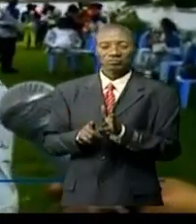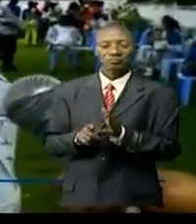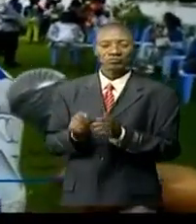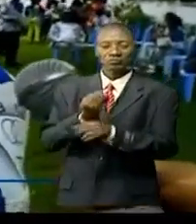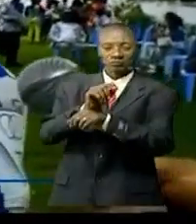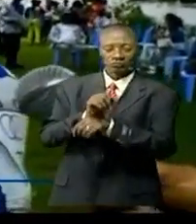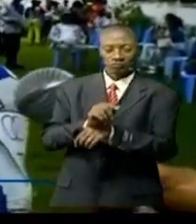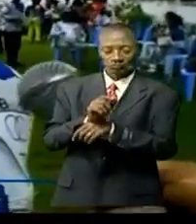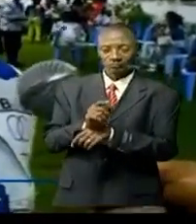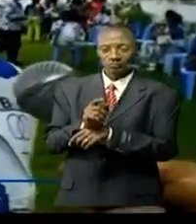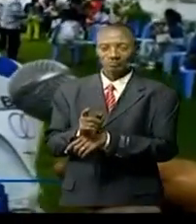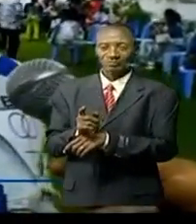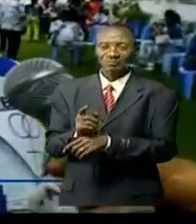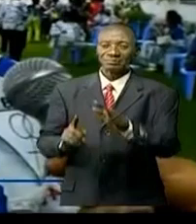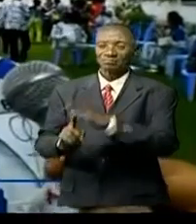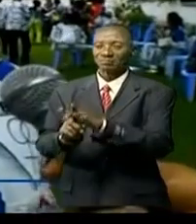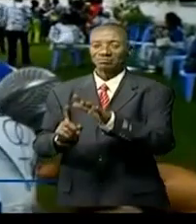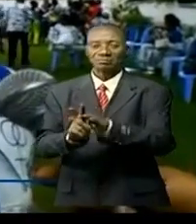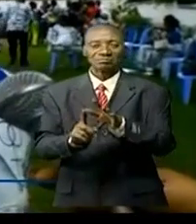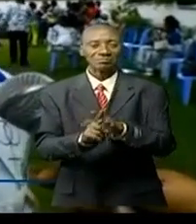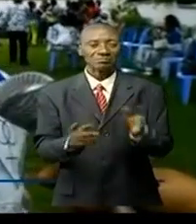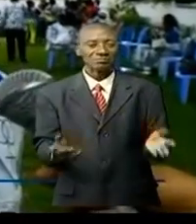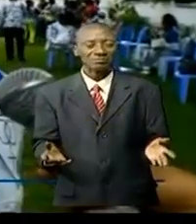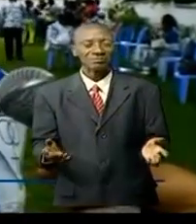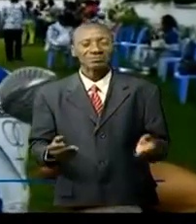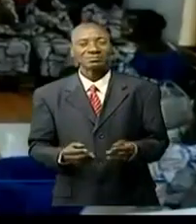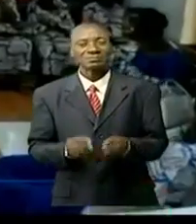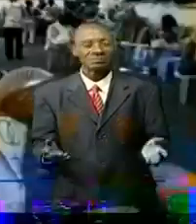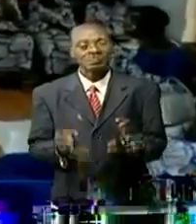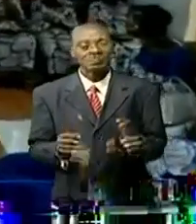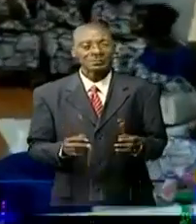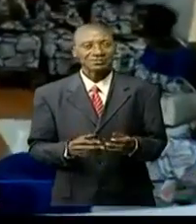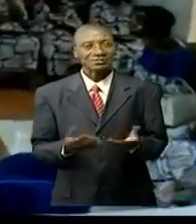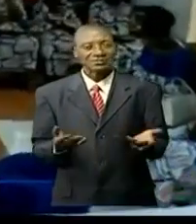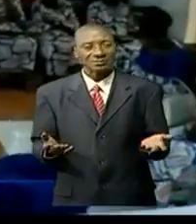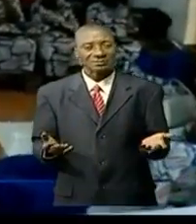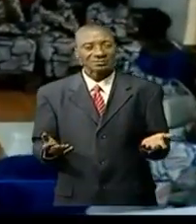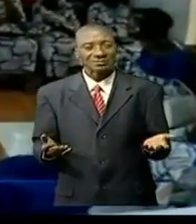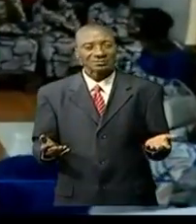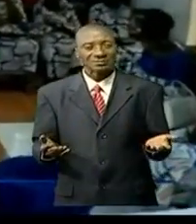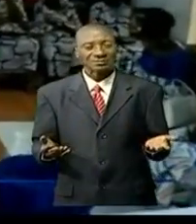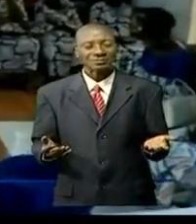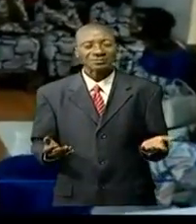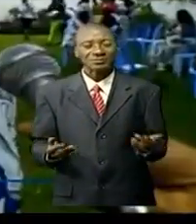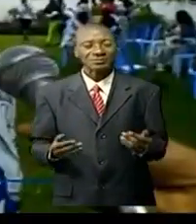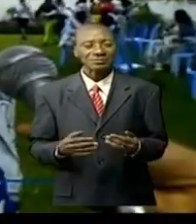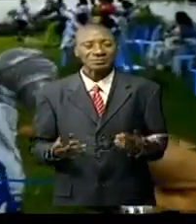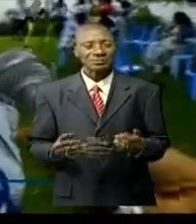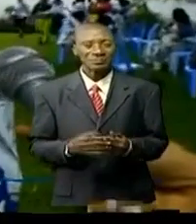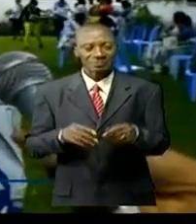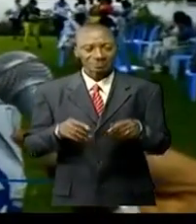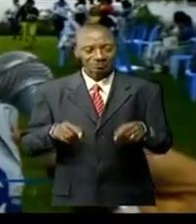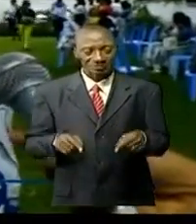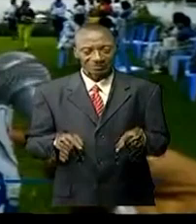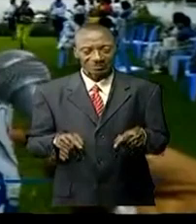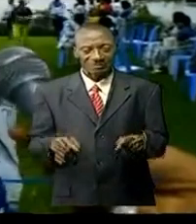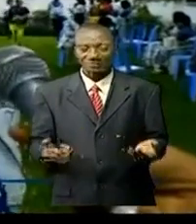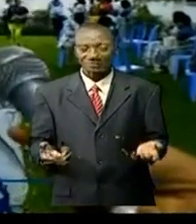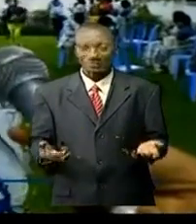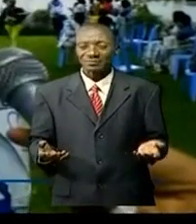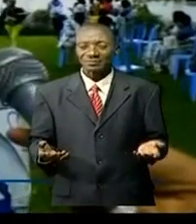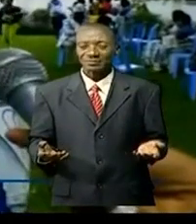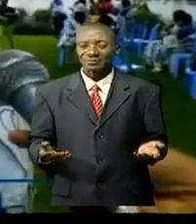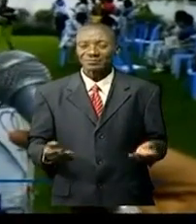pas connue. Alors, ils vendent même les écoles et ceux qui doivent nous défendre, ils sont même propriétaires dans ces mêmes